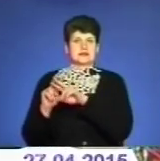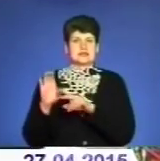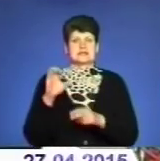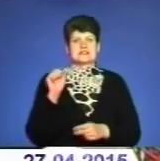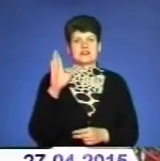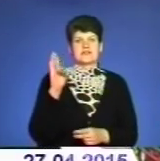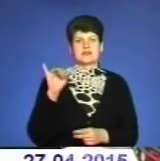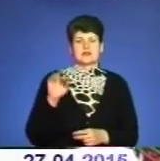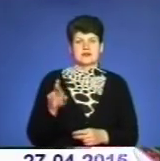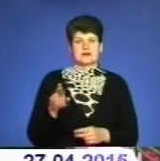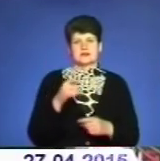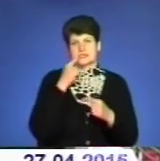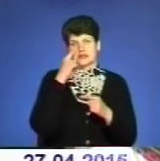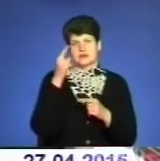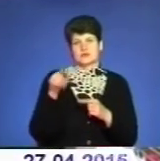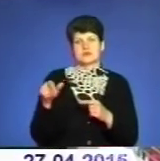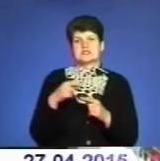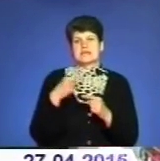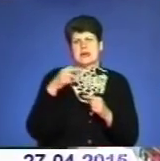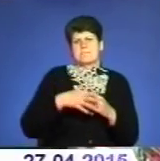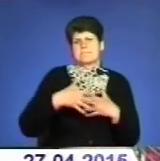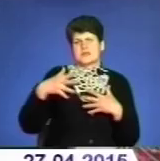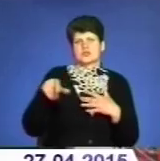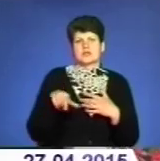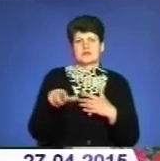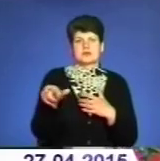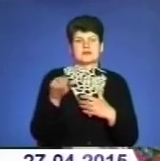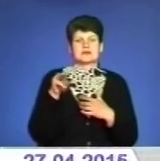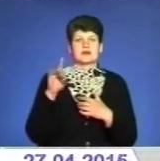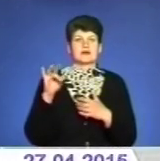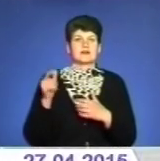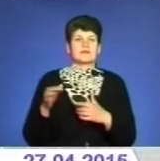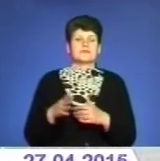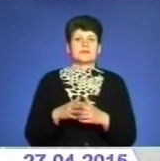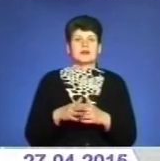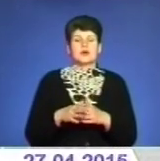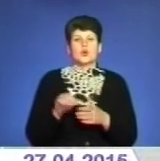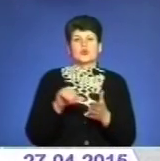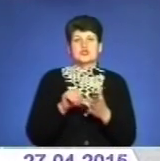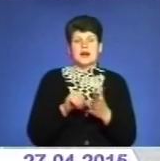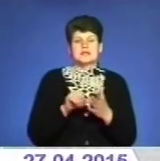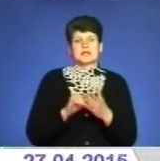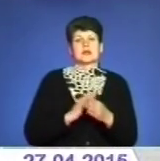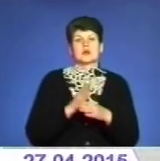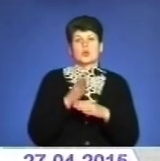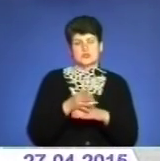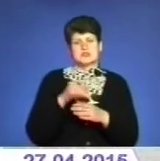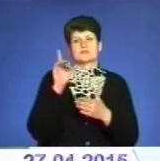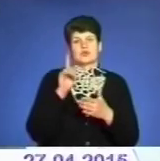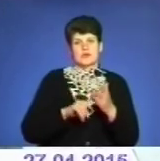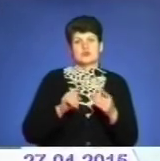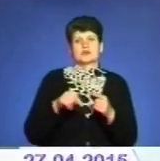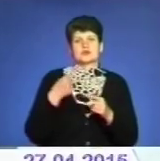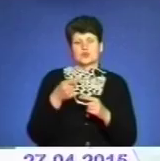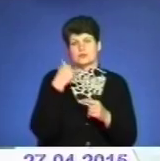це найдальша ріка в Словенії, і Тріглав. Учасники та гості фестивалю сподіваються, що наступного